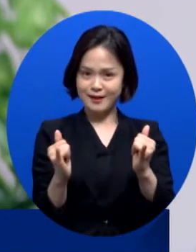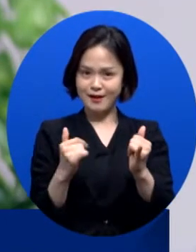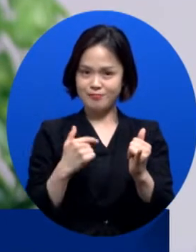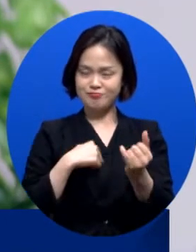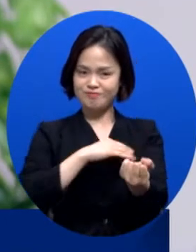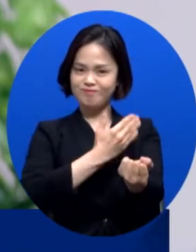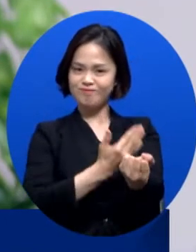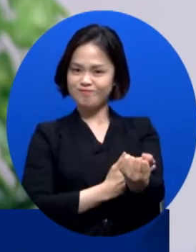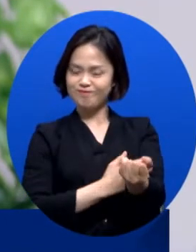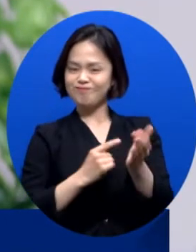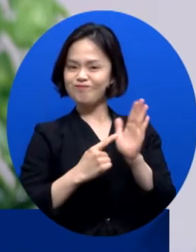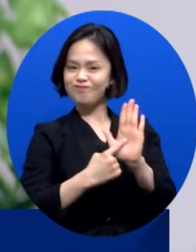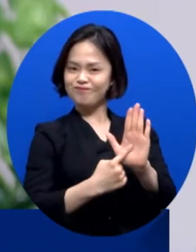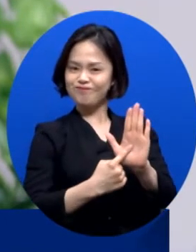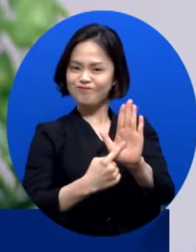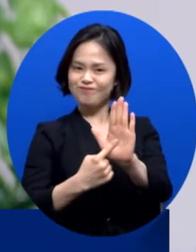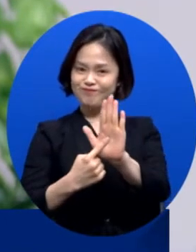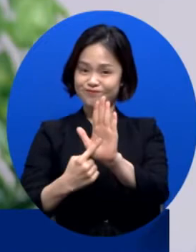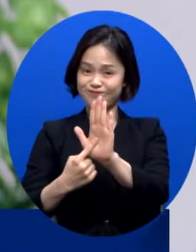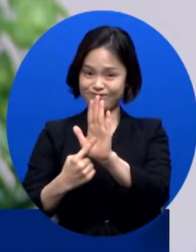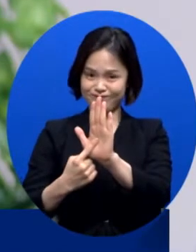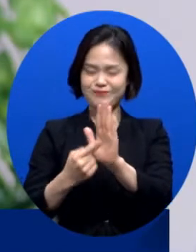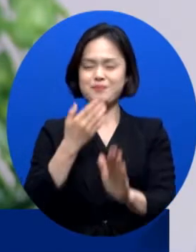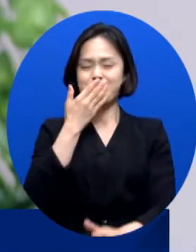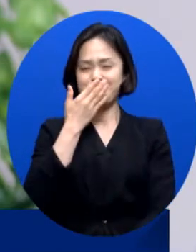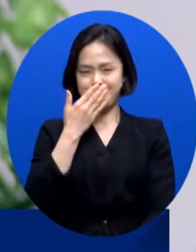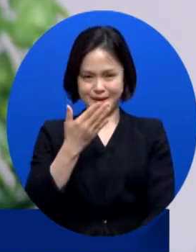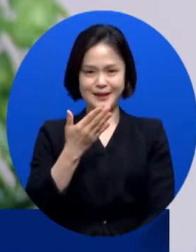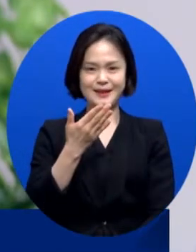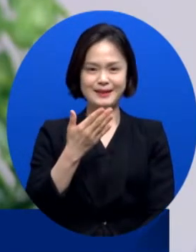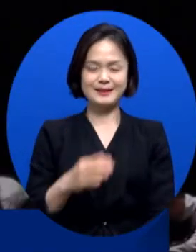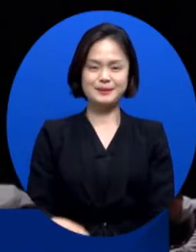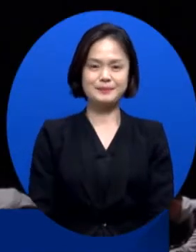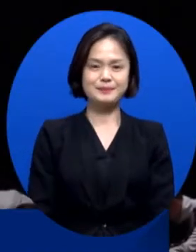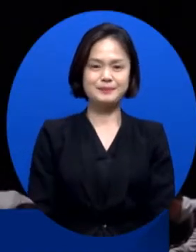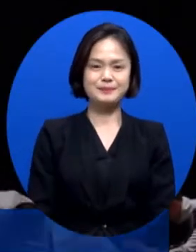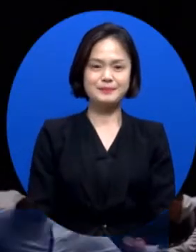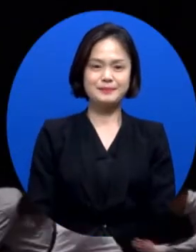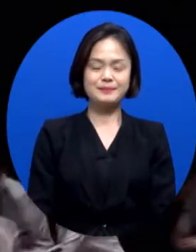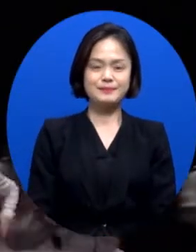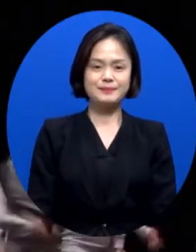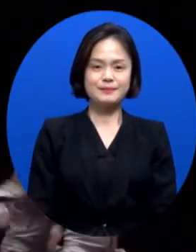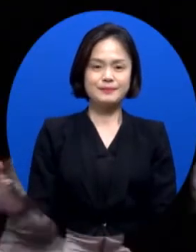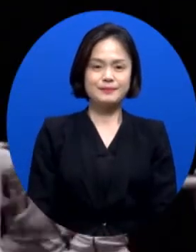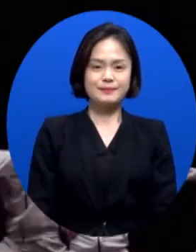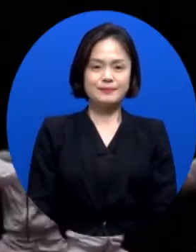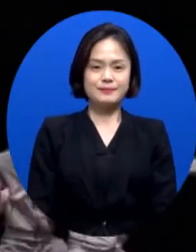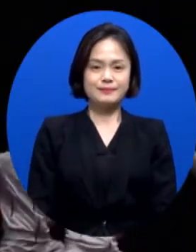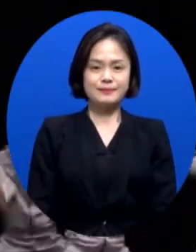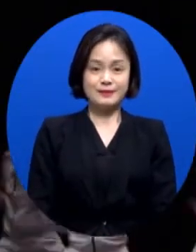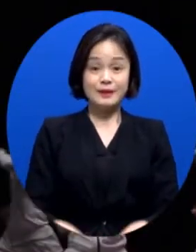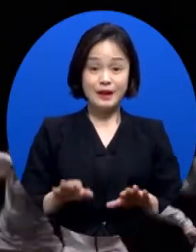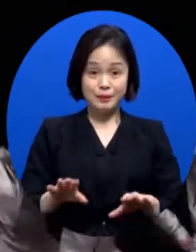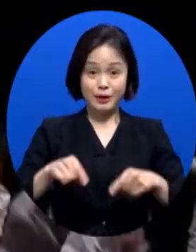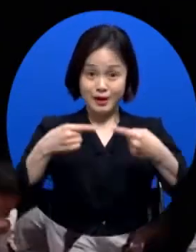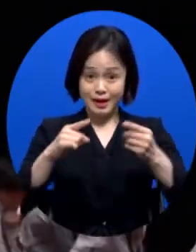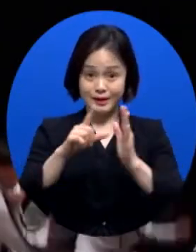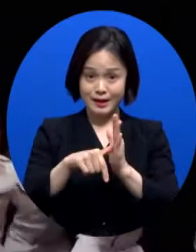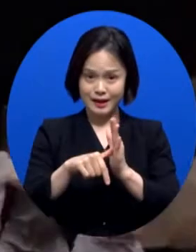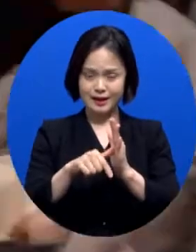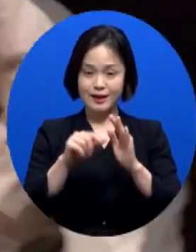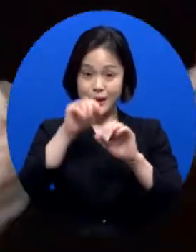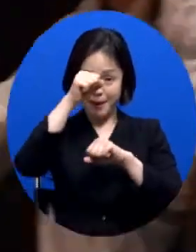마음껏 발휘할 수 있는 소중한 기회가 될 것입니다. 이번 대회에는 공인품새,